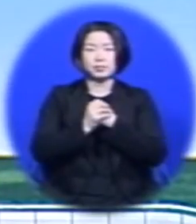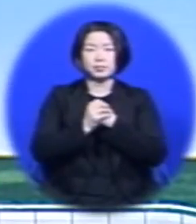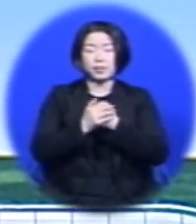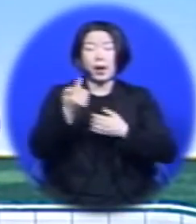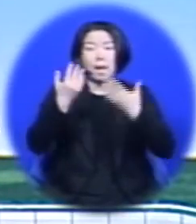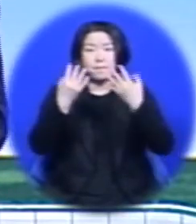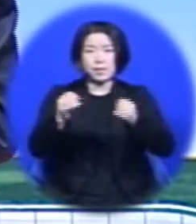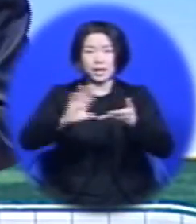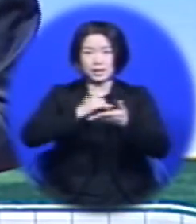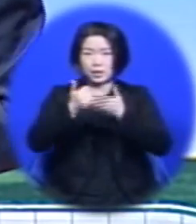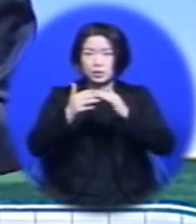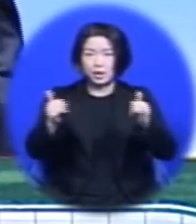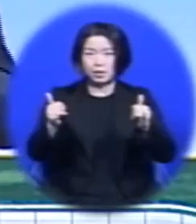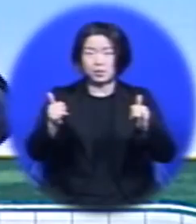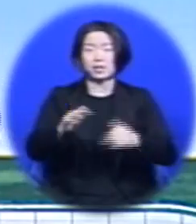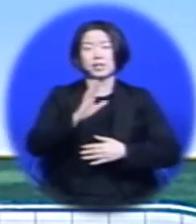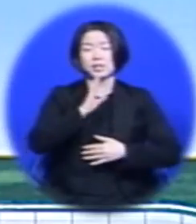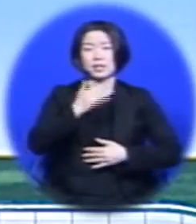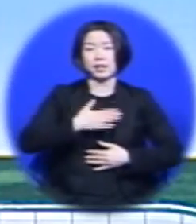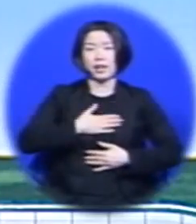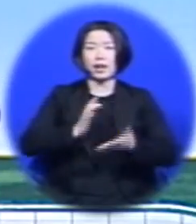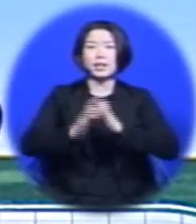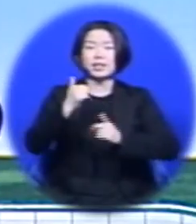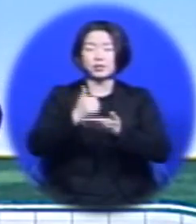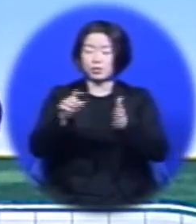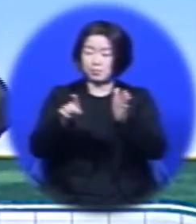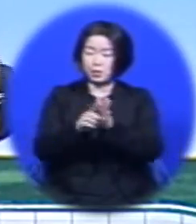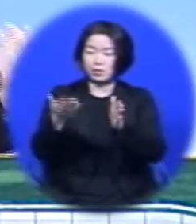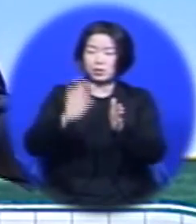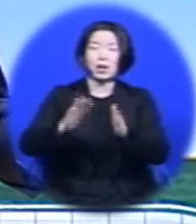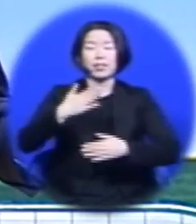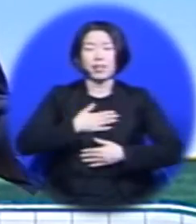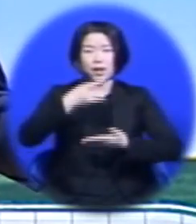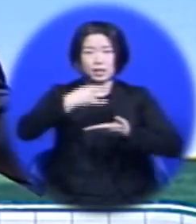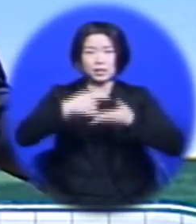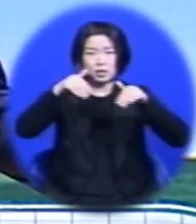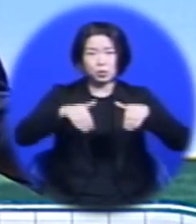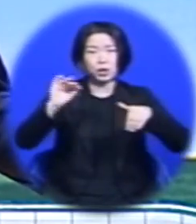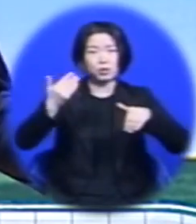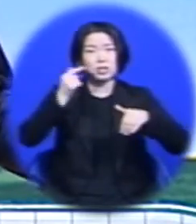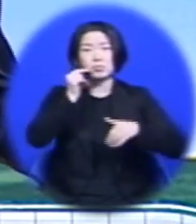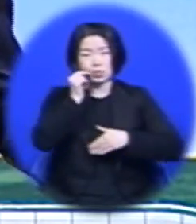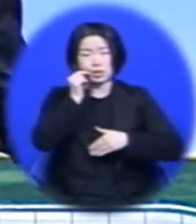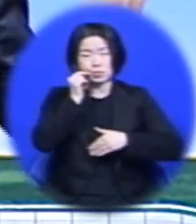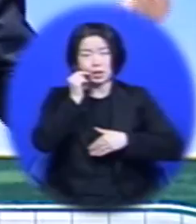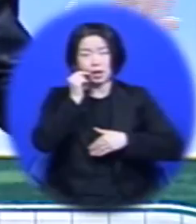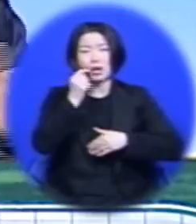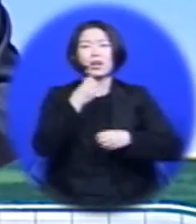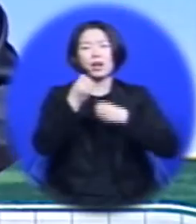근데 많은 그리스도인들이 실제로 내가 예수를 믿었지만 내가 의해 종이 되지는 못했습니다 라고